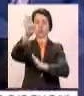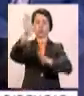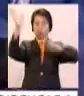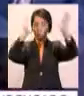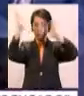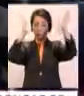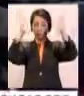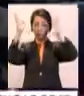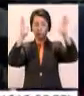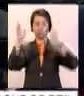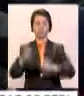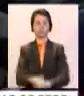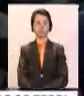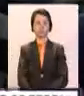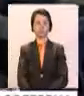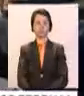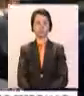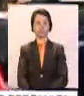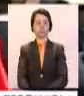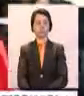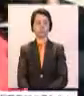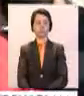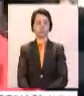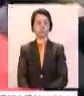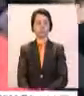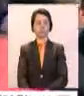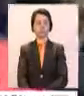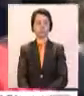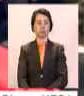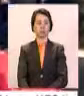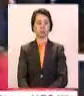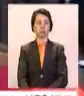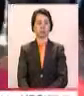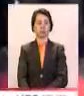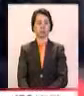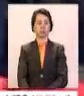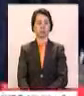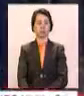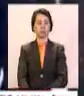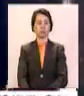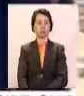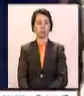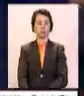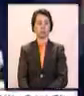kita. Assalamualaikum warahmatullahi wabarakatuh.